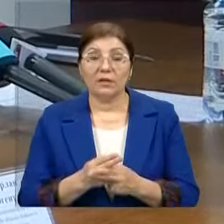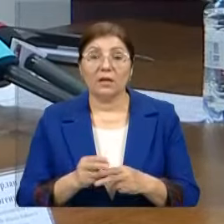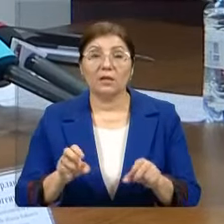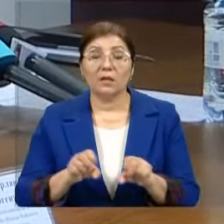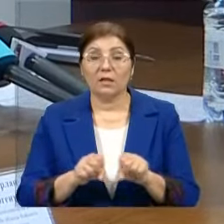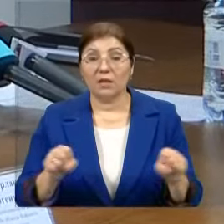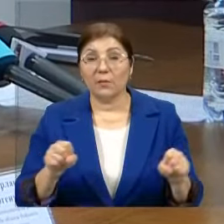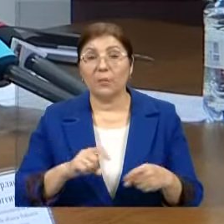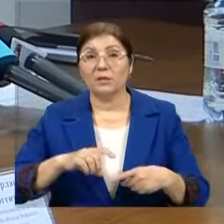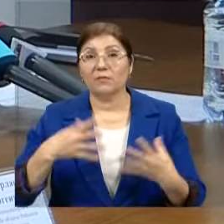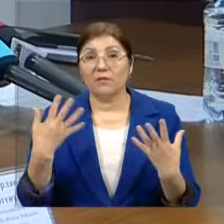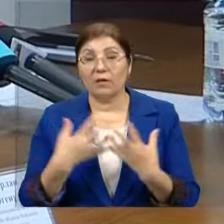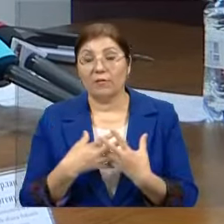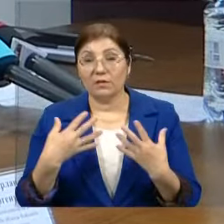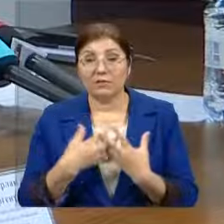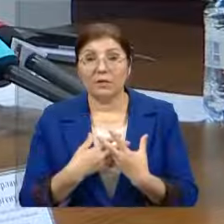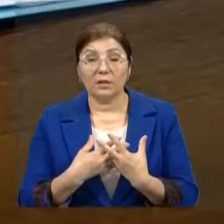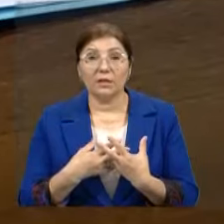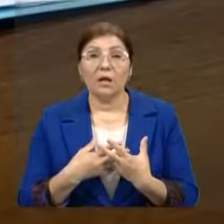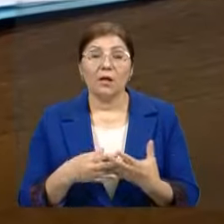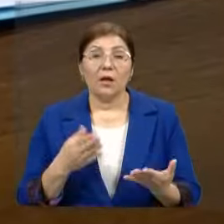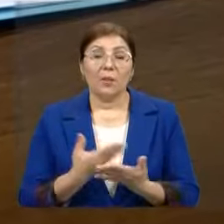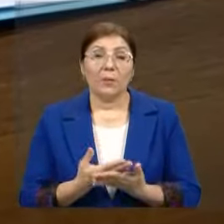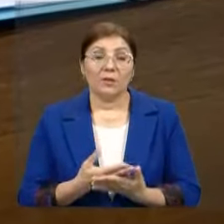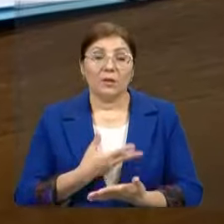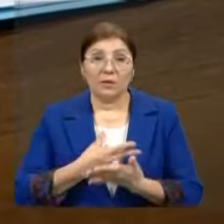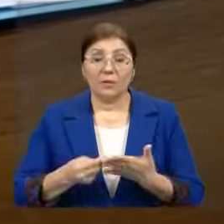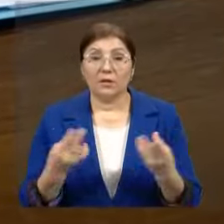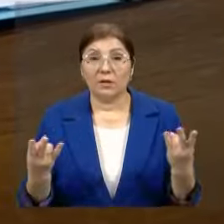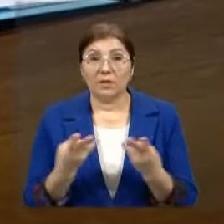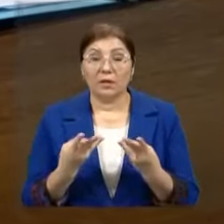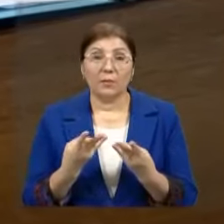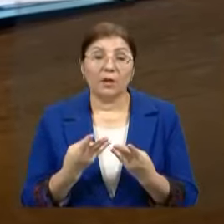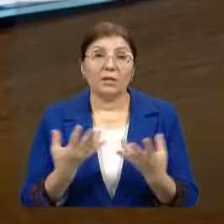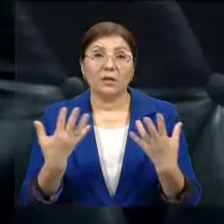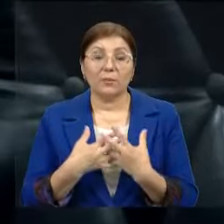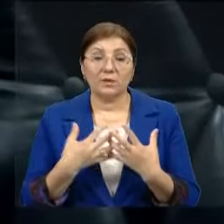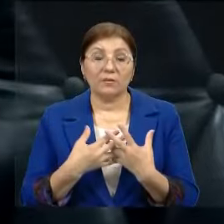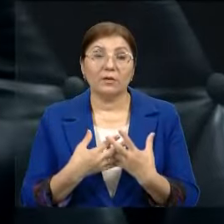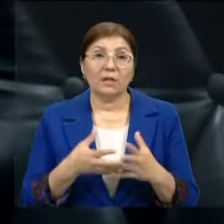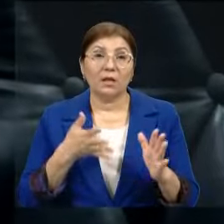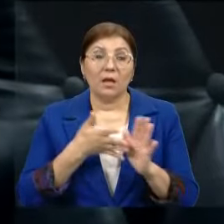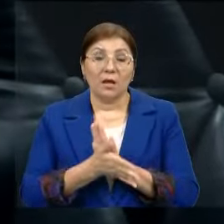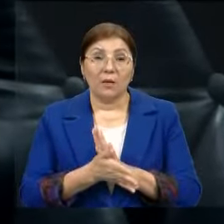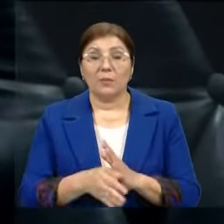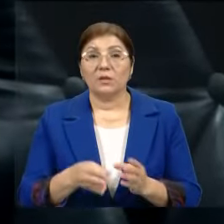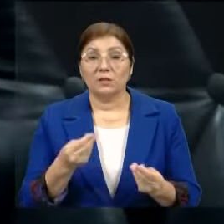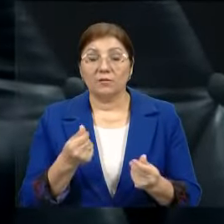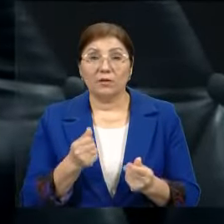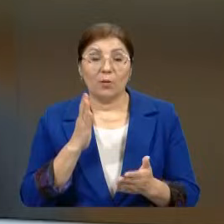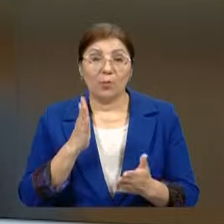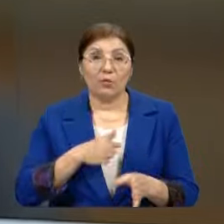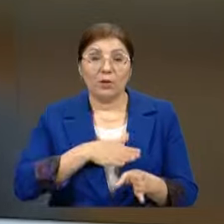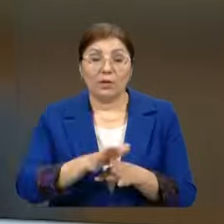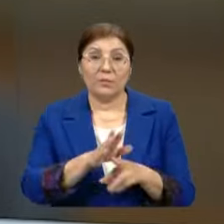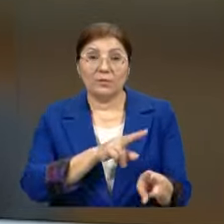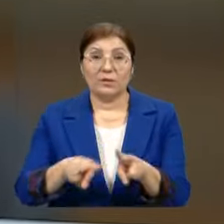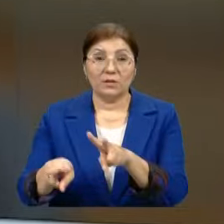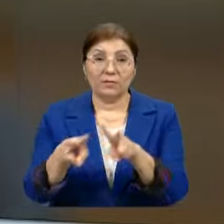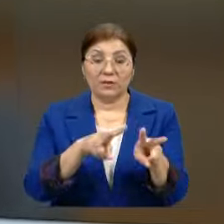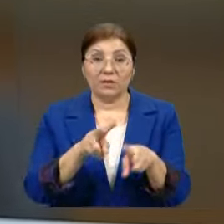и сетей по регулируемой услуге, а также приобретение необходимого оборудования. За расходованием средств будет обеспечен контроль.